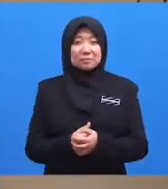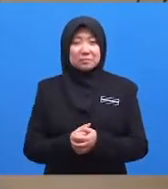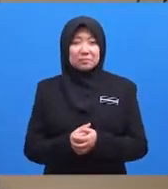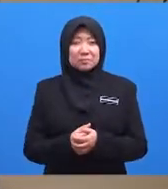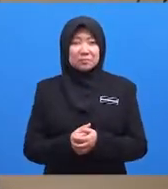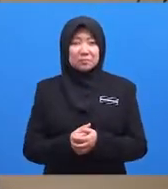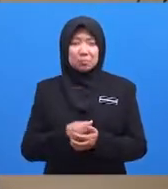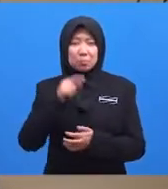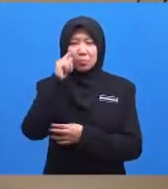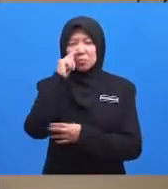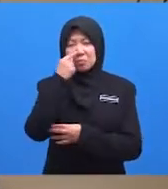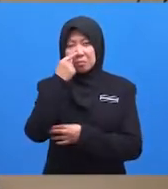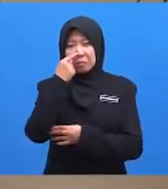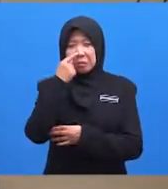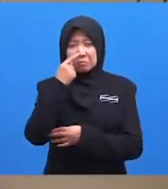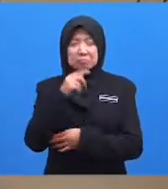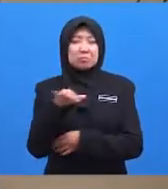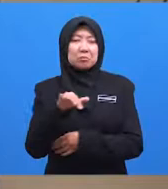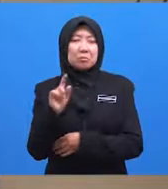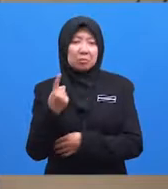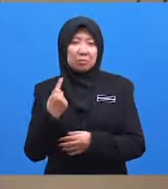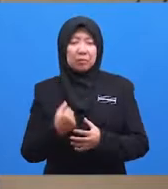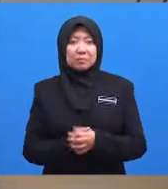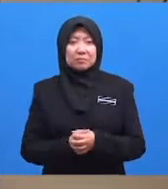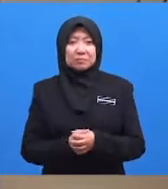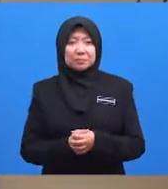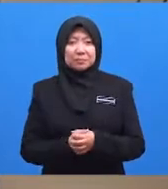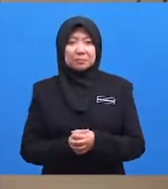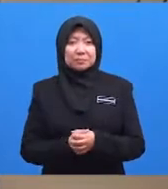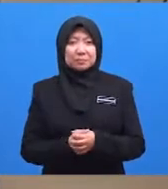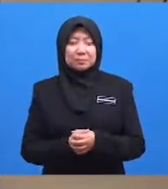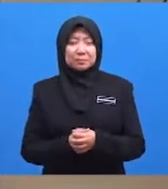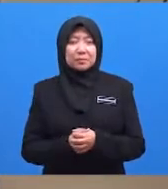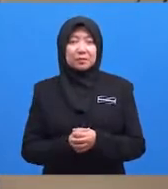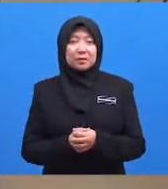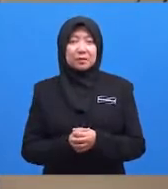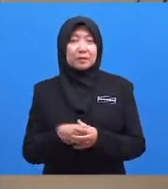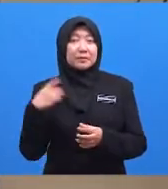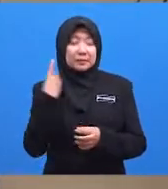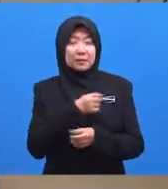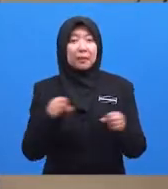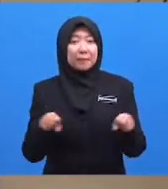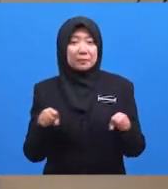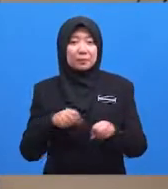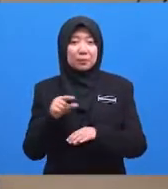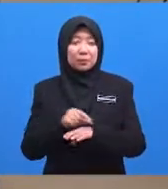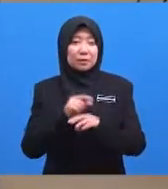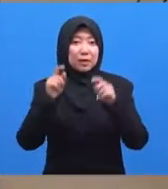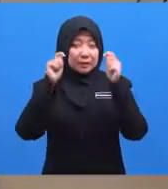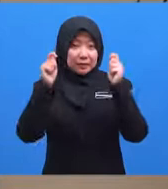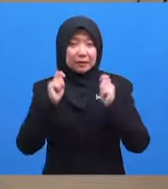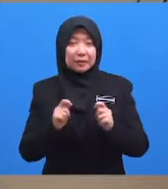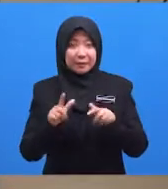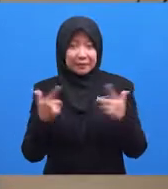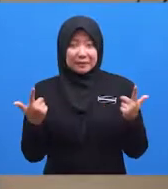Bosannya. Asyik menu yang sama aja. Apa kata kita memasak ayam guna teknik memasak yang